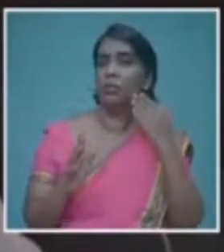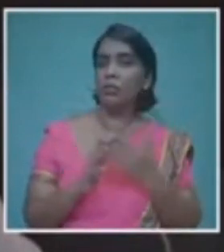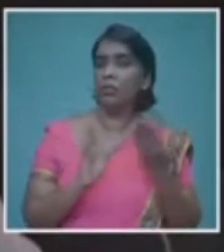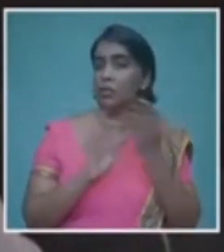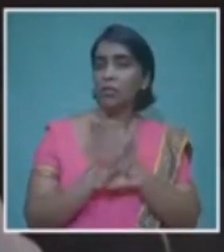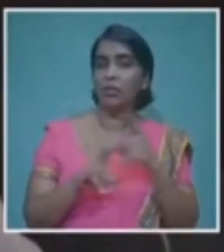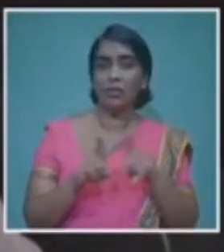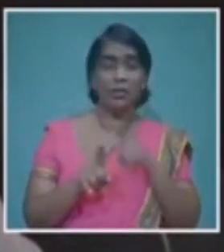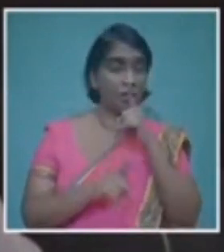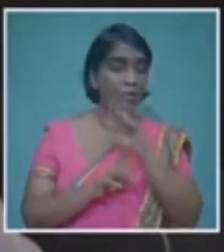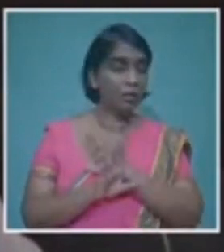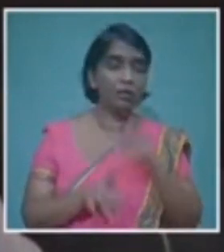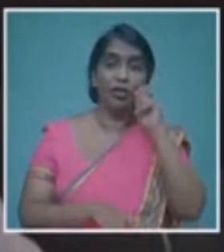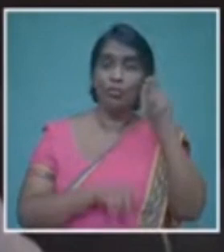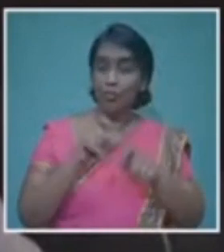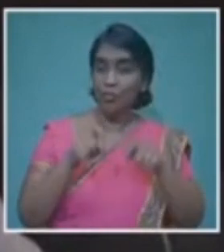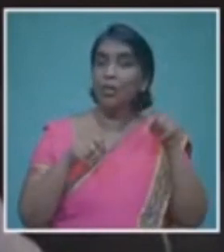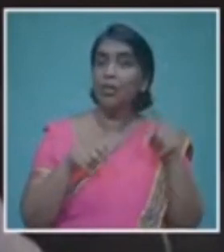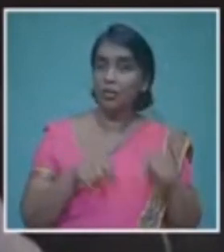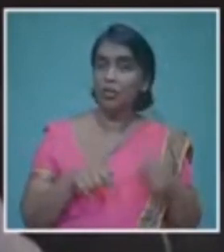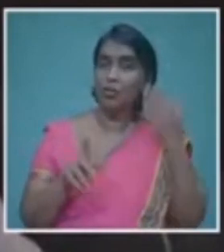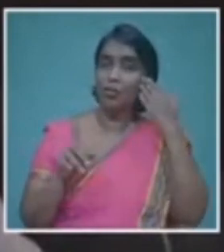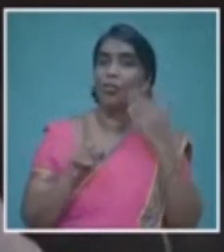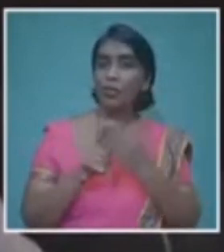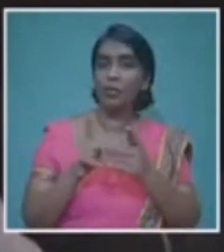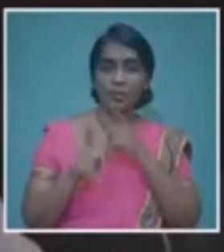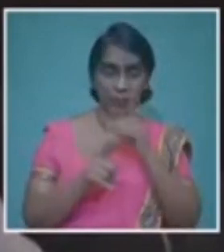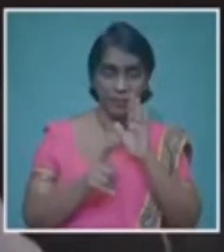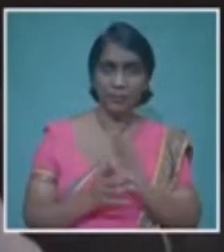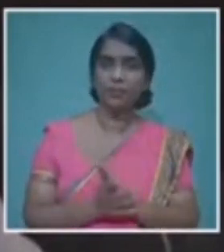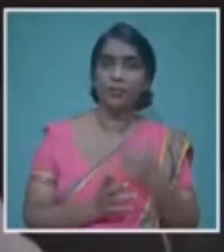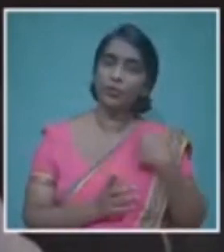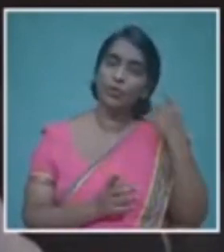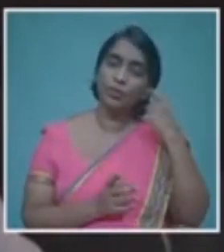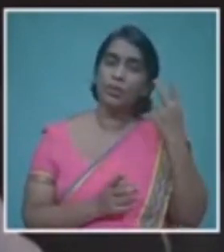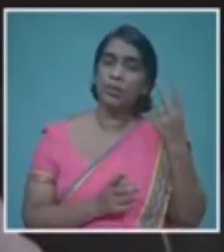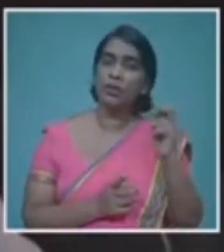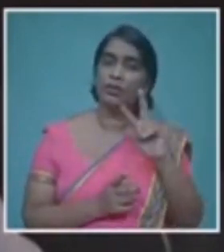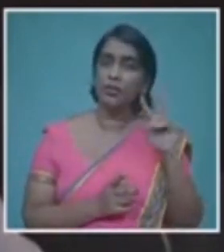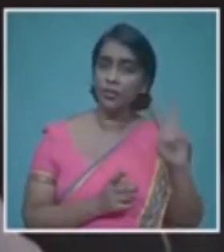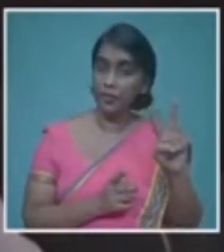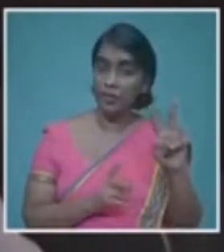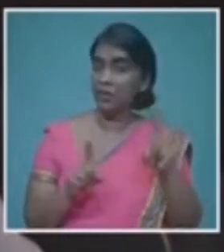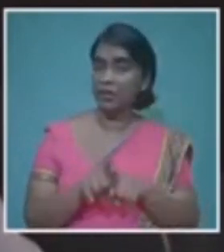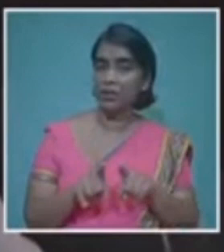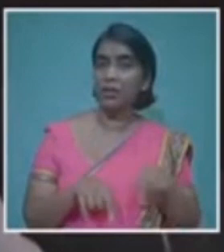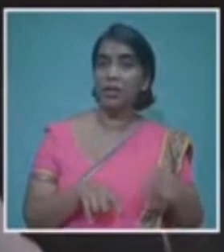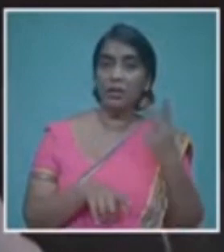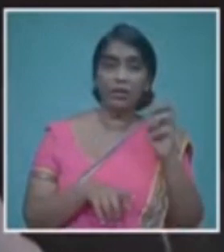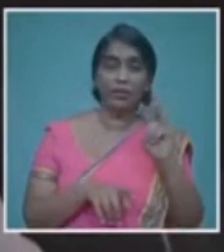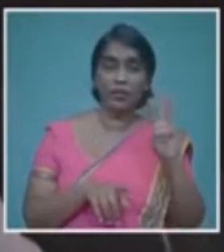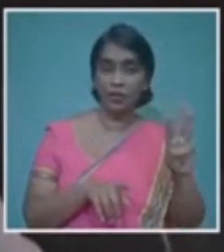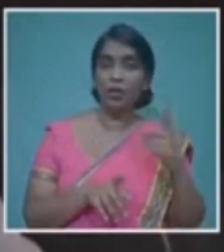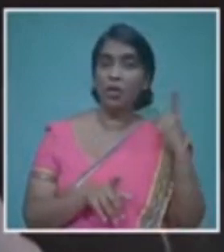वेनदाटा कथा नोकरन पिरीस अद ये पिलीबंद कथा करमी नीन अभी दिदास विसी देखट वडा मेवार